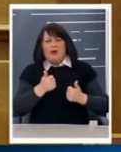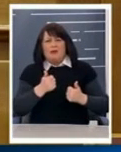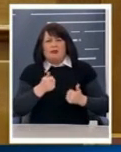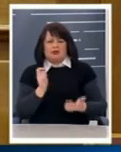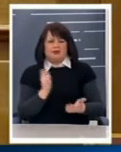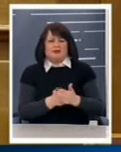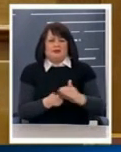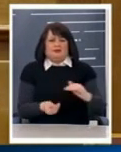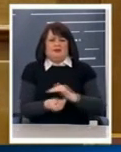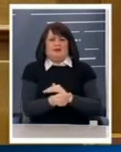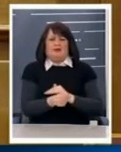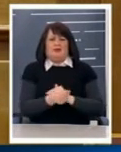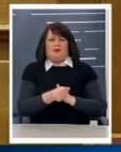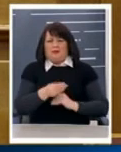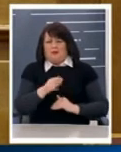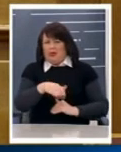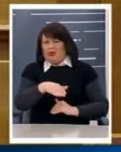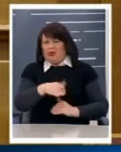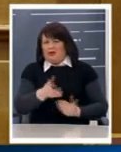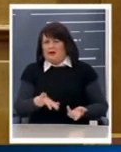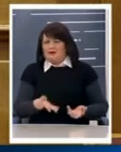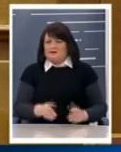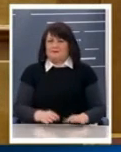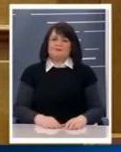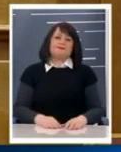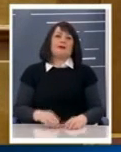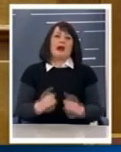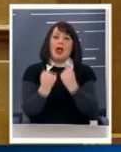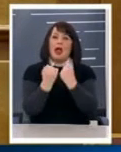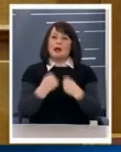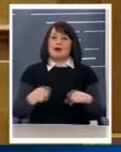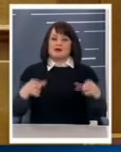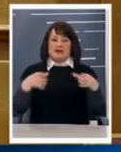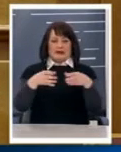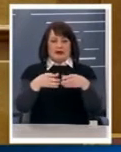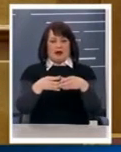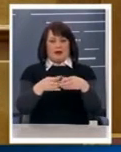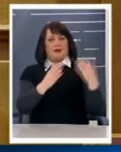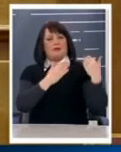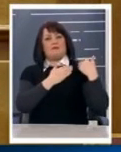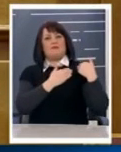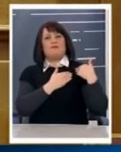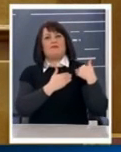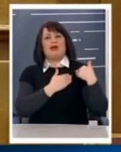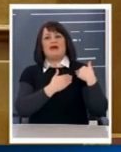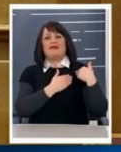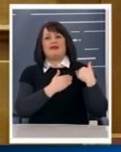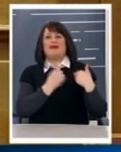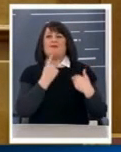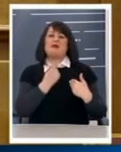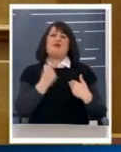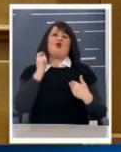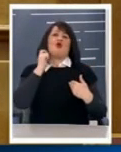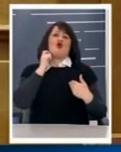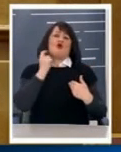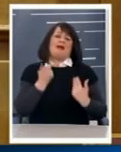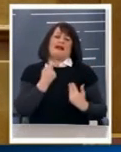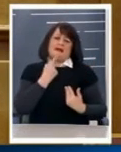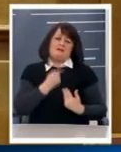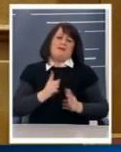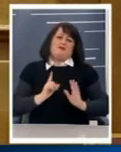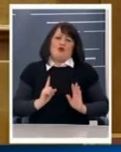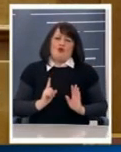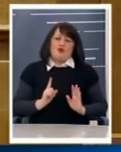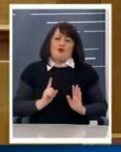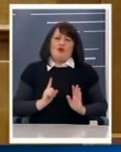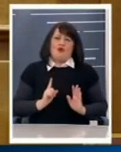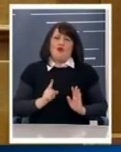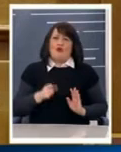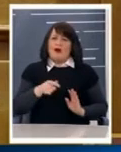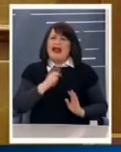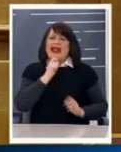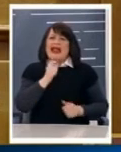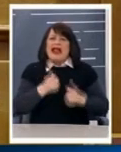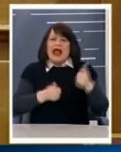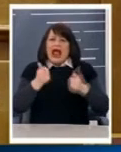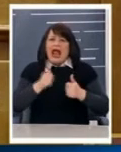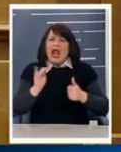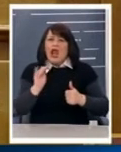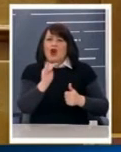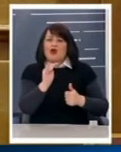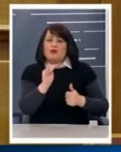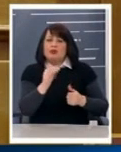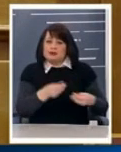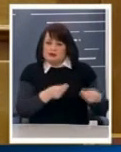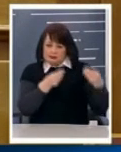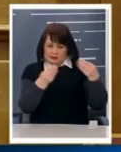όλες. Μία ανεξάρτητη αρχή. Ένας που κάνει, να μην πω ονόματα των εταιρεών, ένας που κάνει μια δημοσκόπηση να προσκομίζει